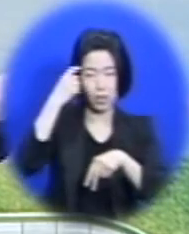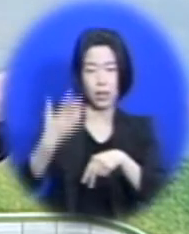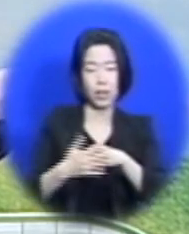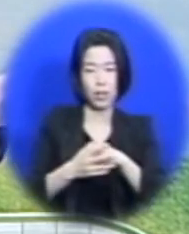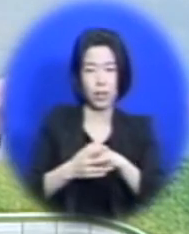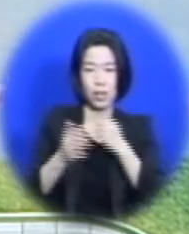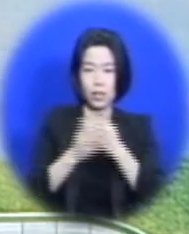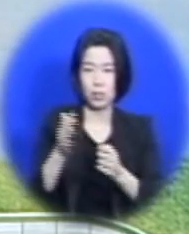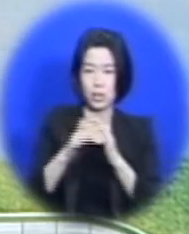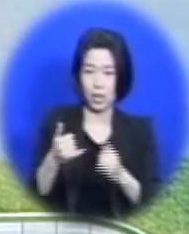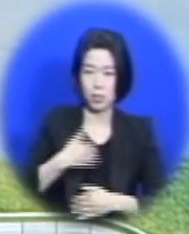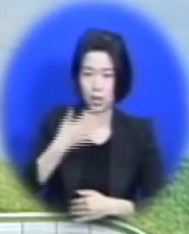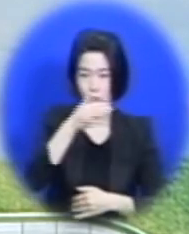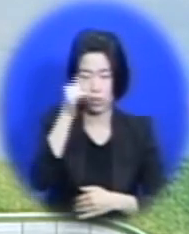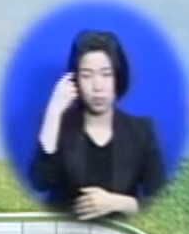사람들이 안 거예요?